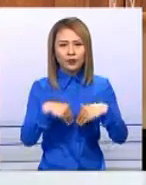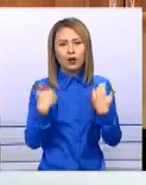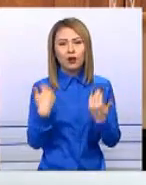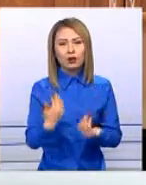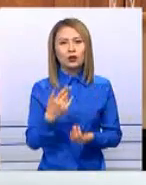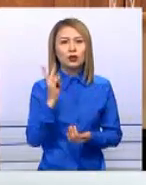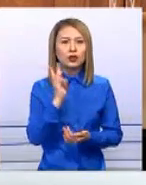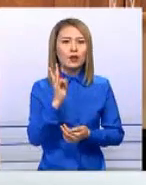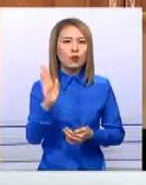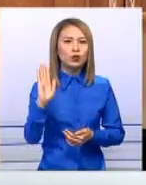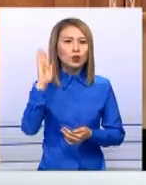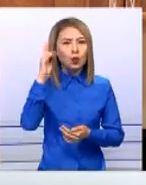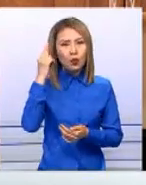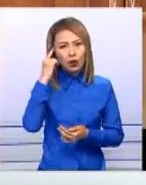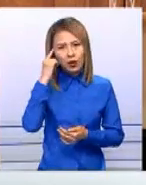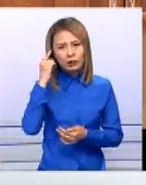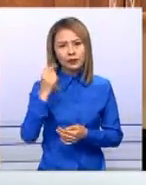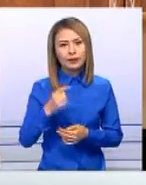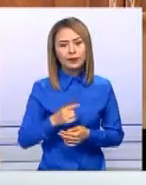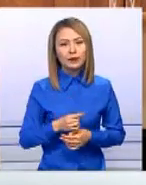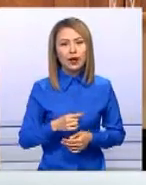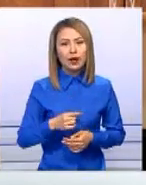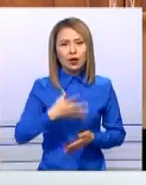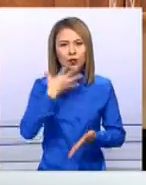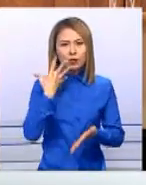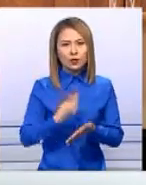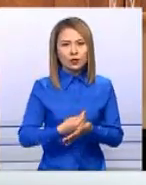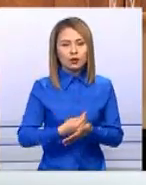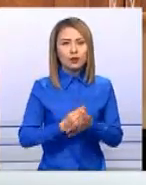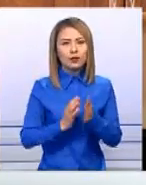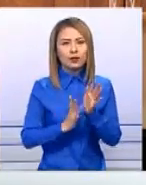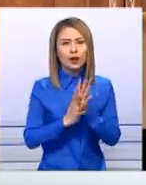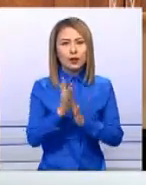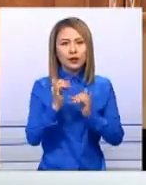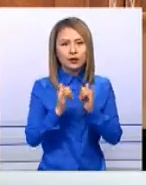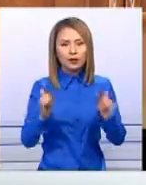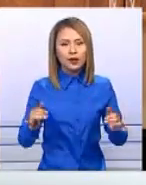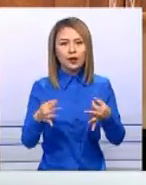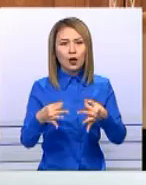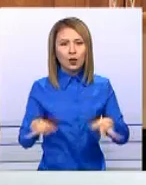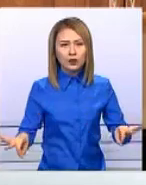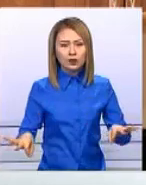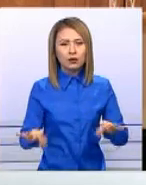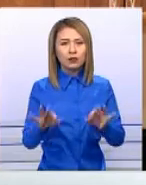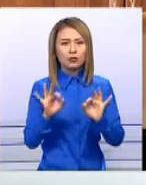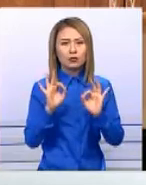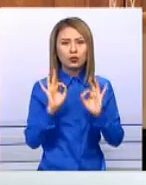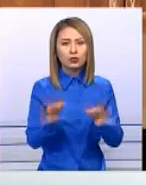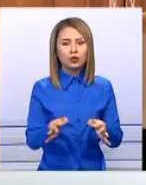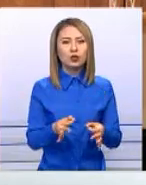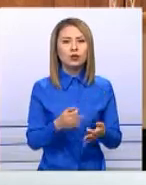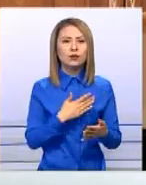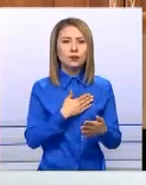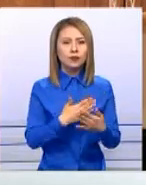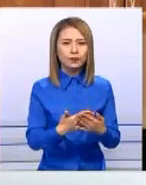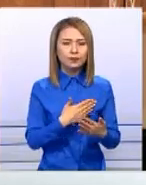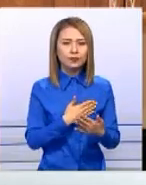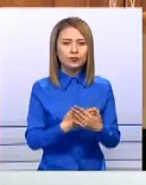Әбішұлы келешекті ойлап, өзі дамытып берген тәуелсіздіктің баянды болуын ойлап,